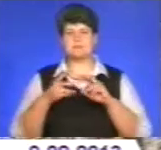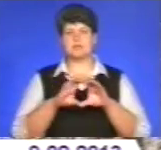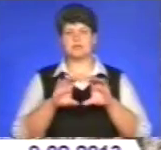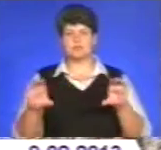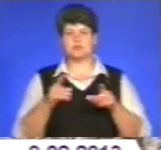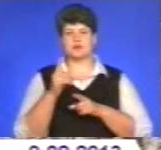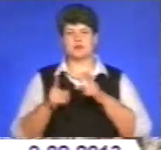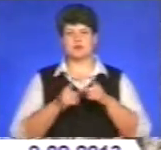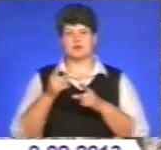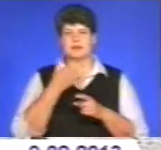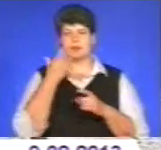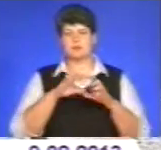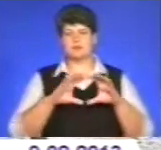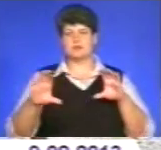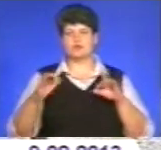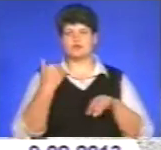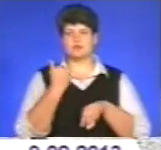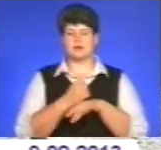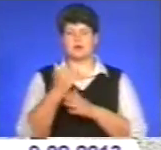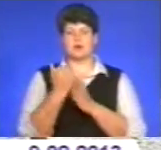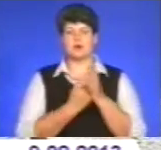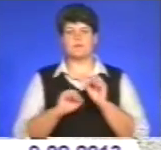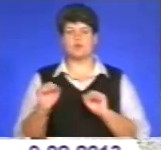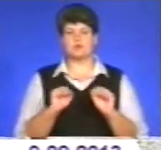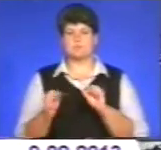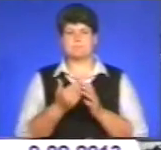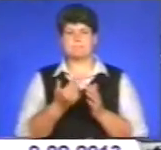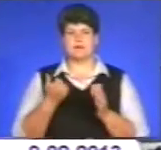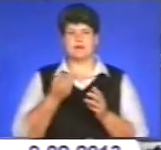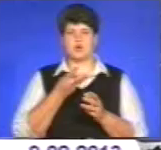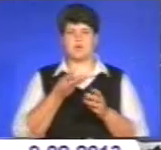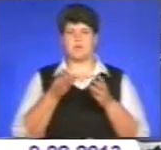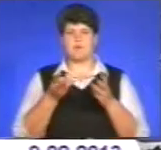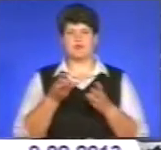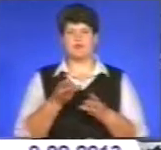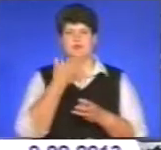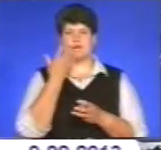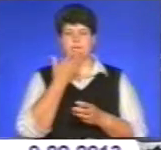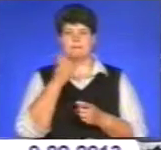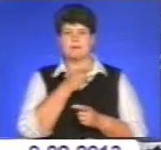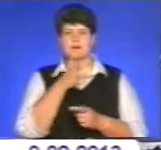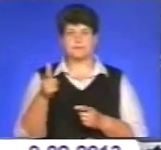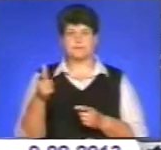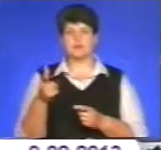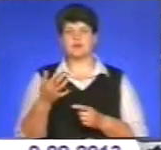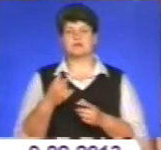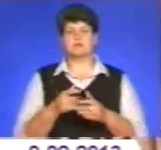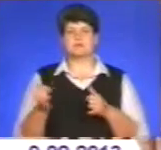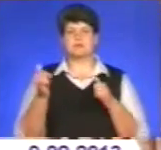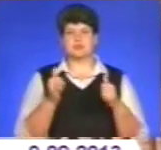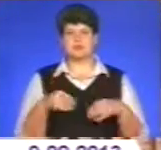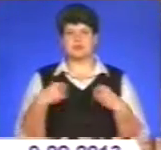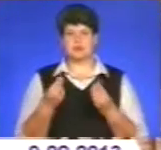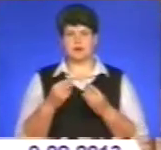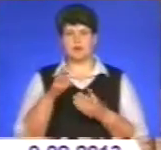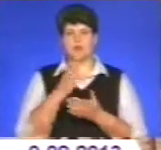реконструкція тепломагістралей – серед основних програм уряду напередодні опалювального сезону. Аби забезпечити надання комунальних послуг на належному